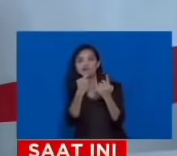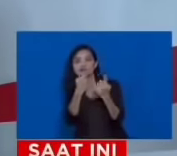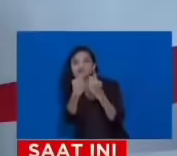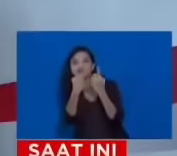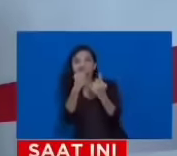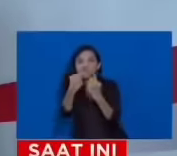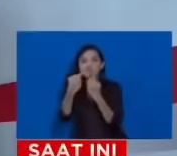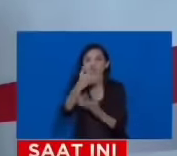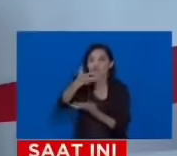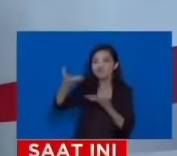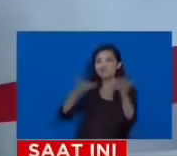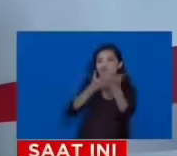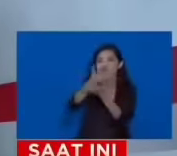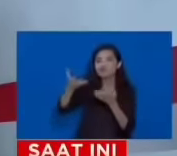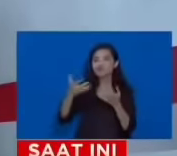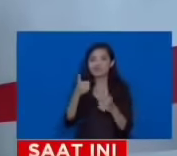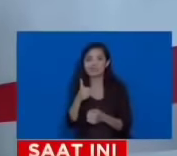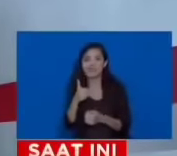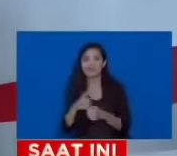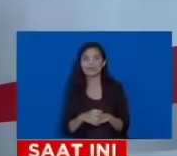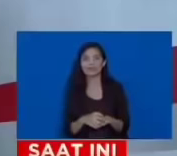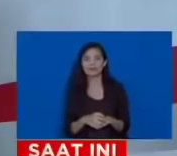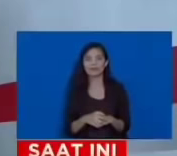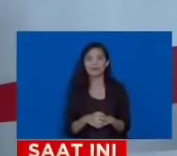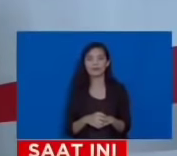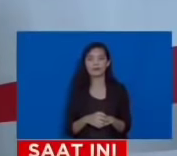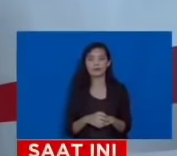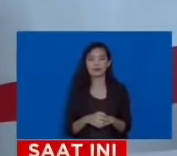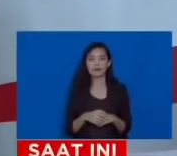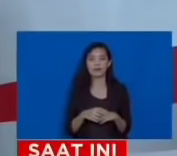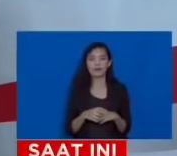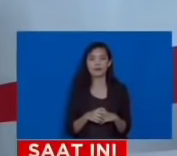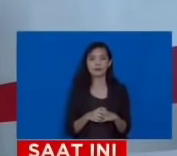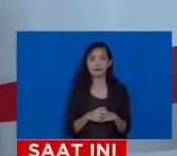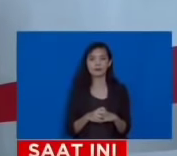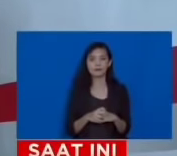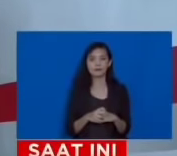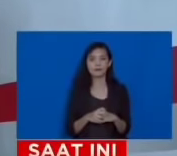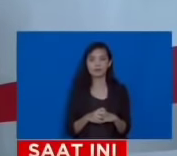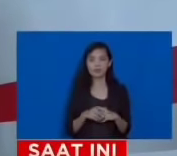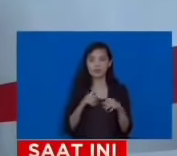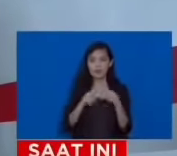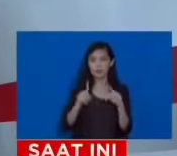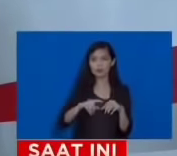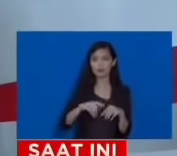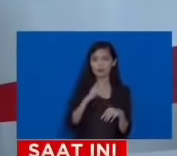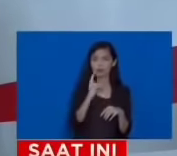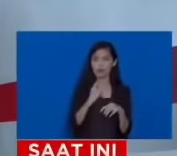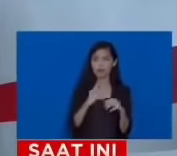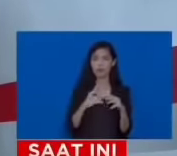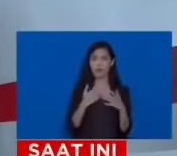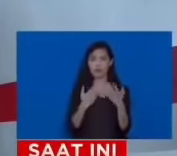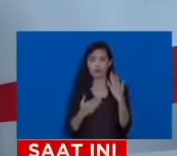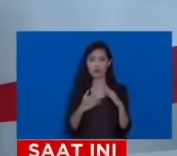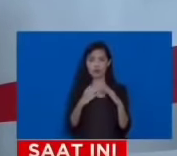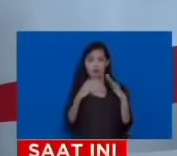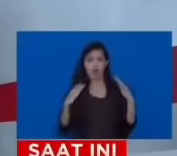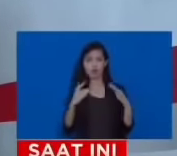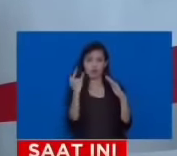dengan keluarga seluruhnya. Di samping tetap masih harus aktif, produktif, meskipun dari